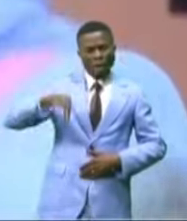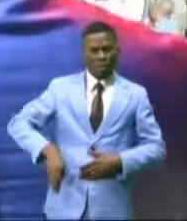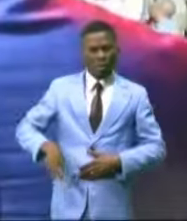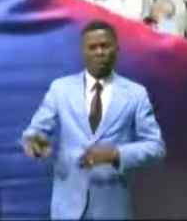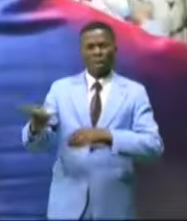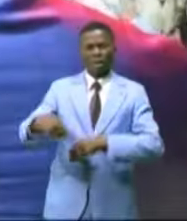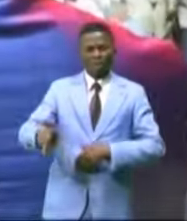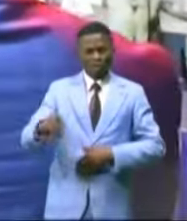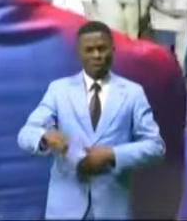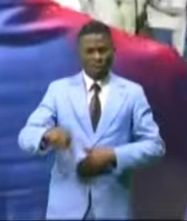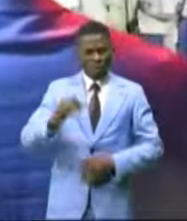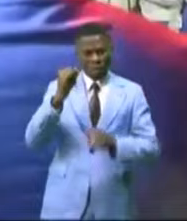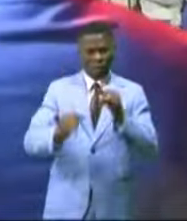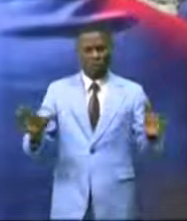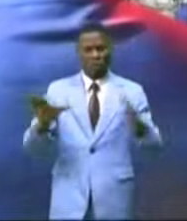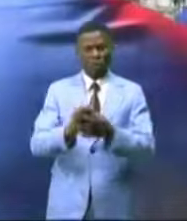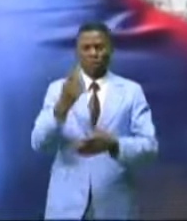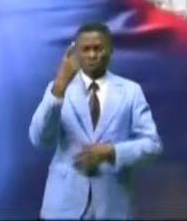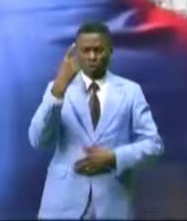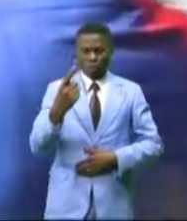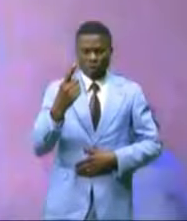province s'ils sont unis